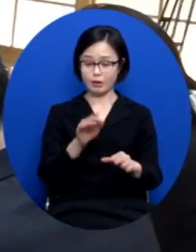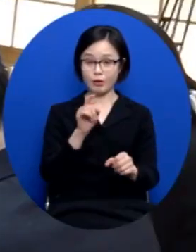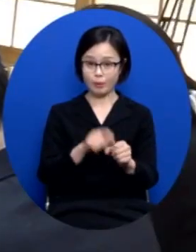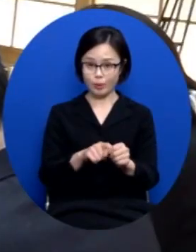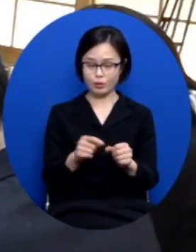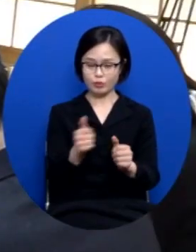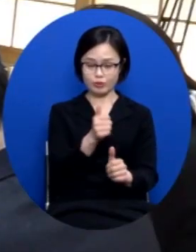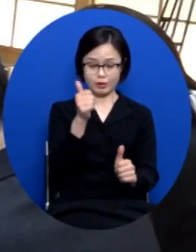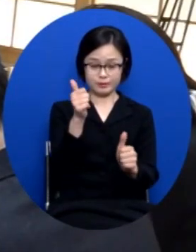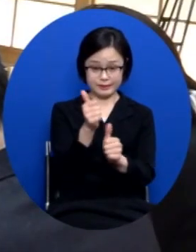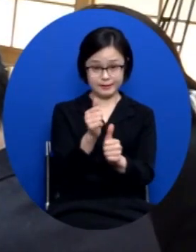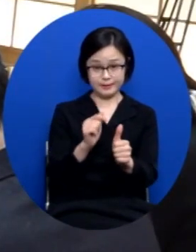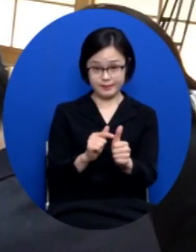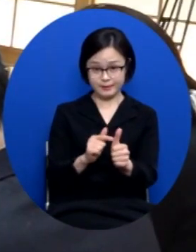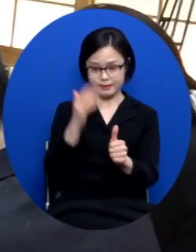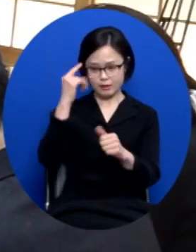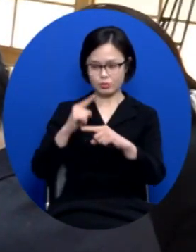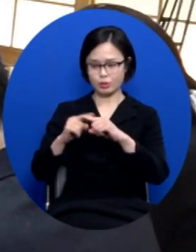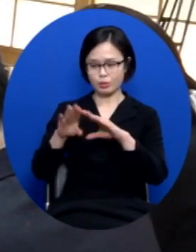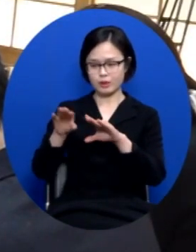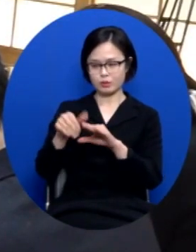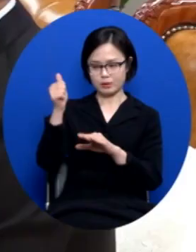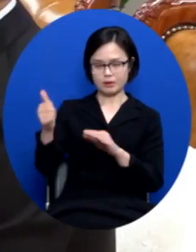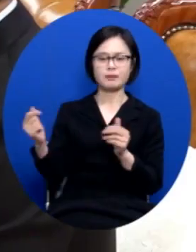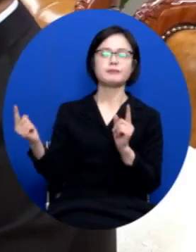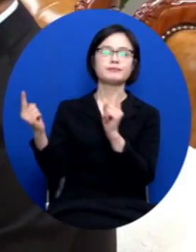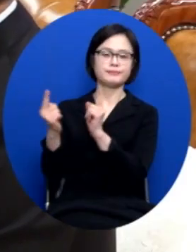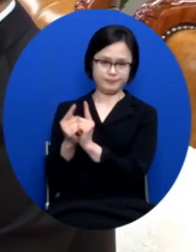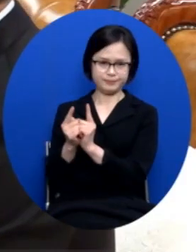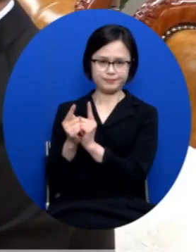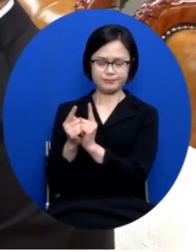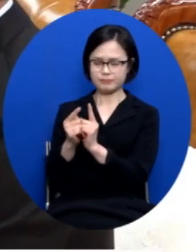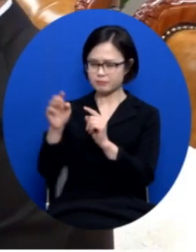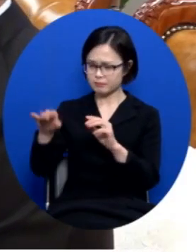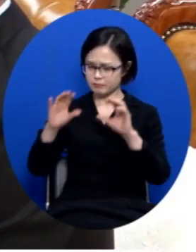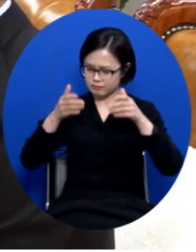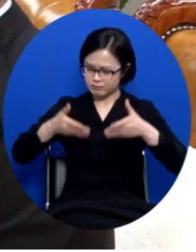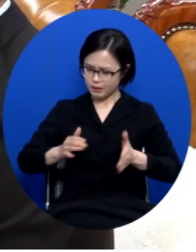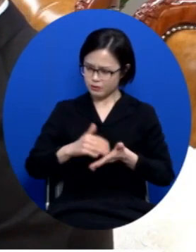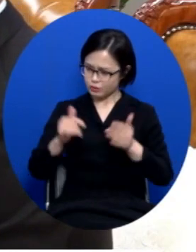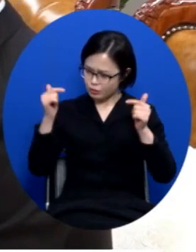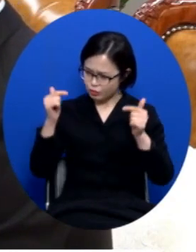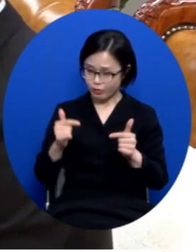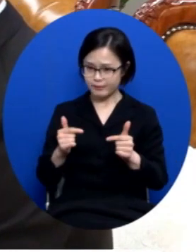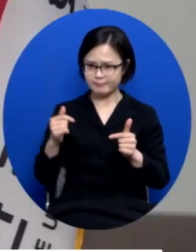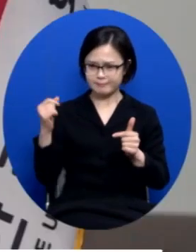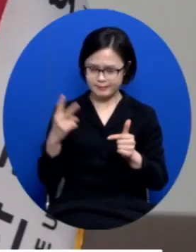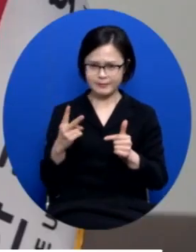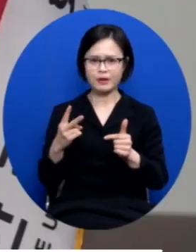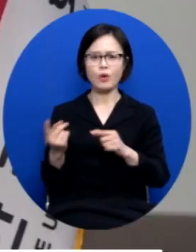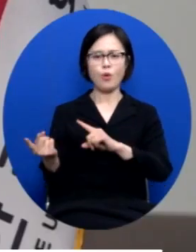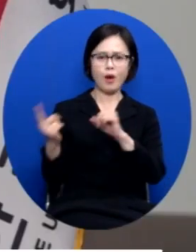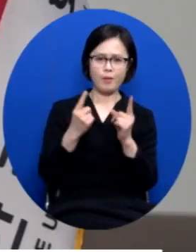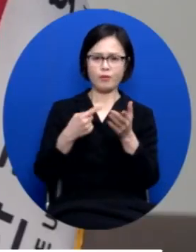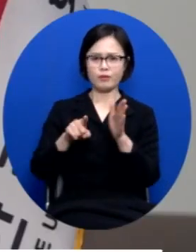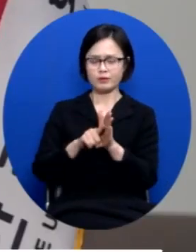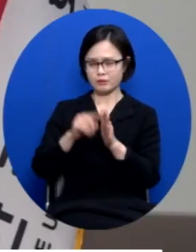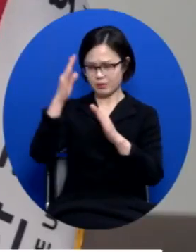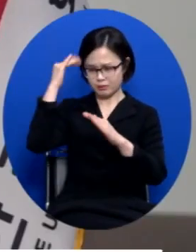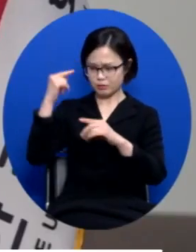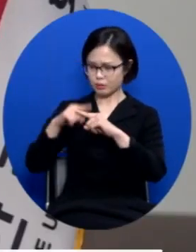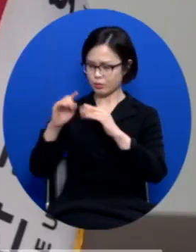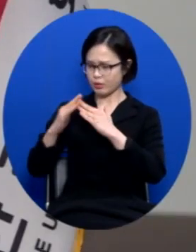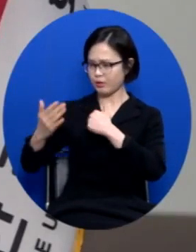저출산이란 국가적 난재 앞에서 급격한 하락을 맞는 반전의 계기를 만들어 가야 한다며 한국교회 협력을